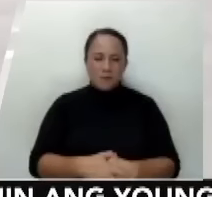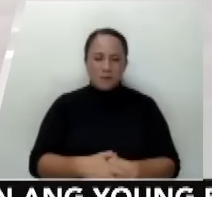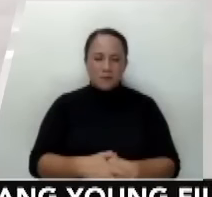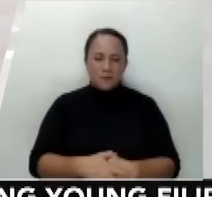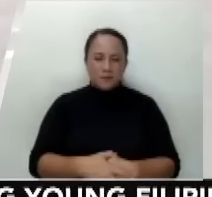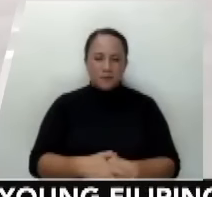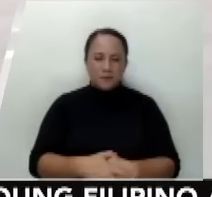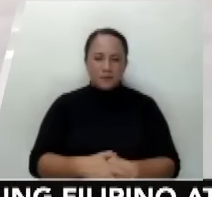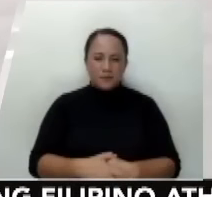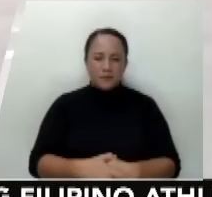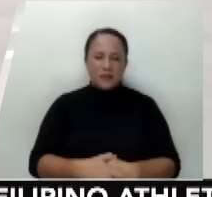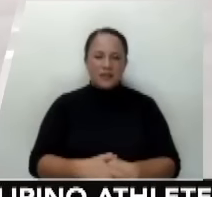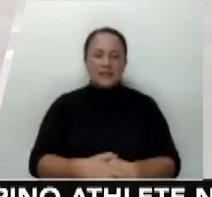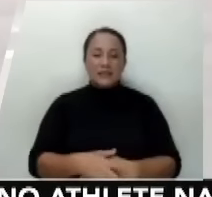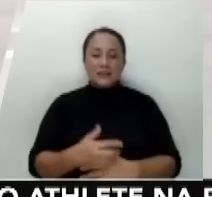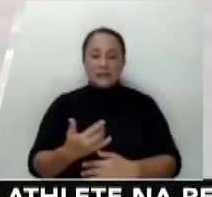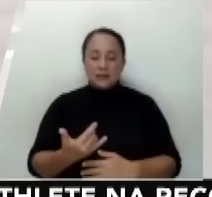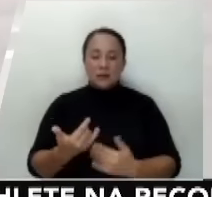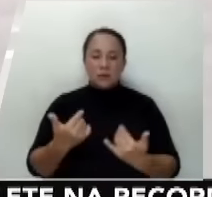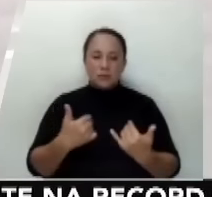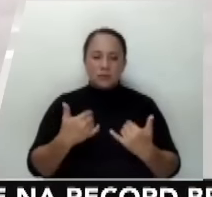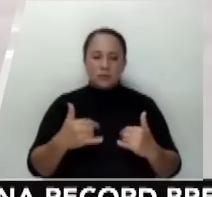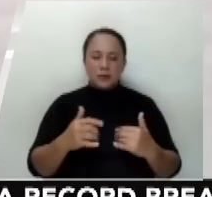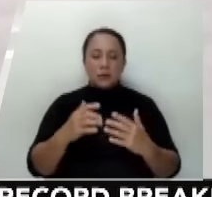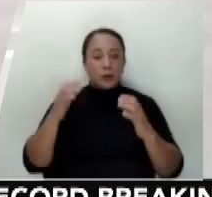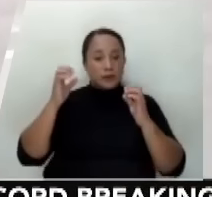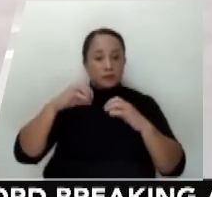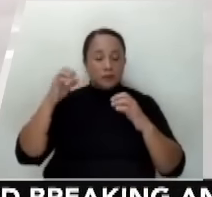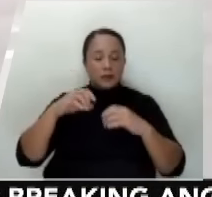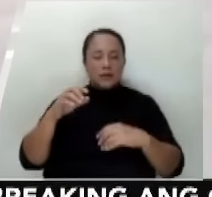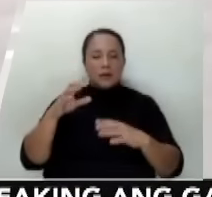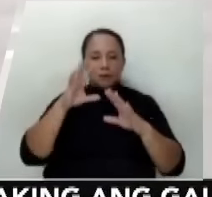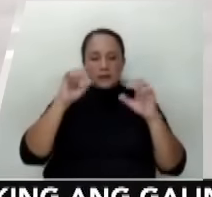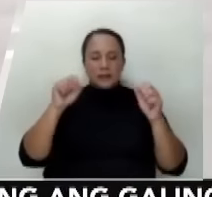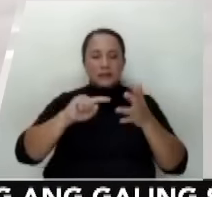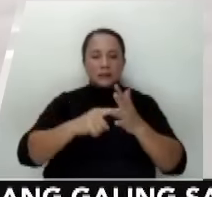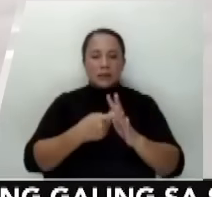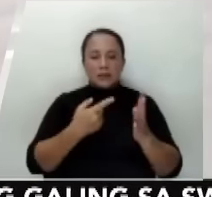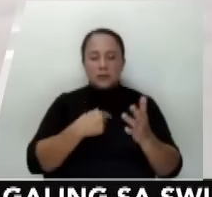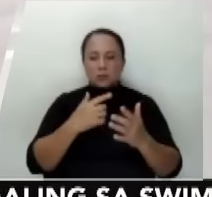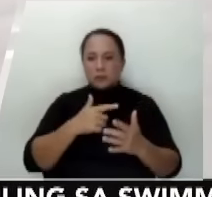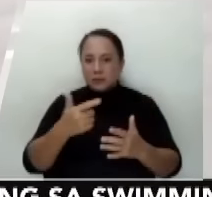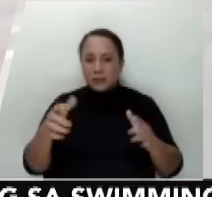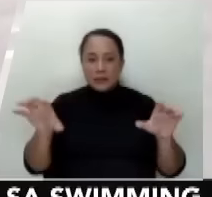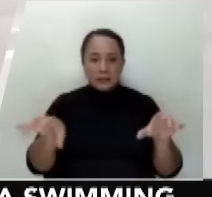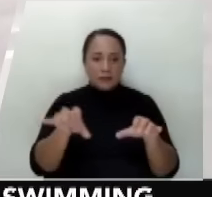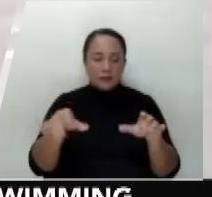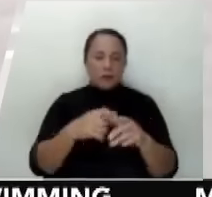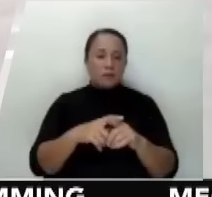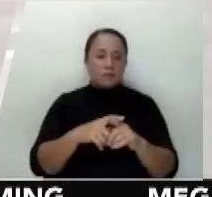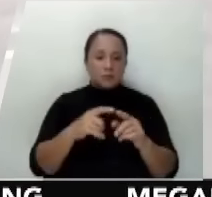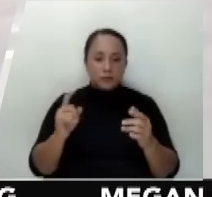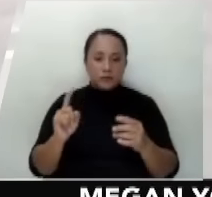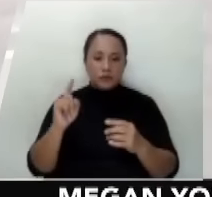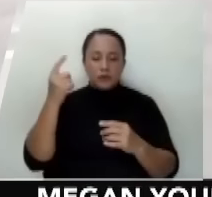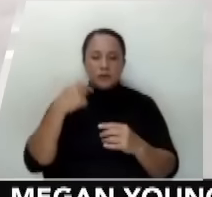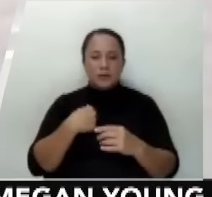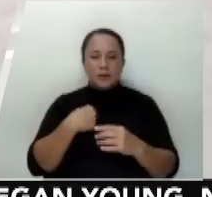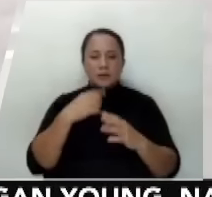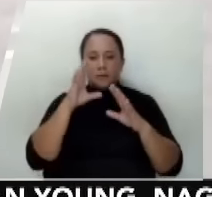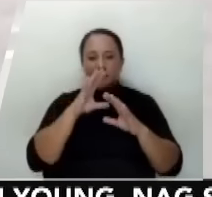Gabi oras dito sa Berlin, inasahang darating ang Pangulo at bukas na magsisimula yung kanyang sunod-sunod na aktibidad. Una na rito ang pulo ng Pangulo at ni